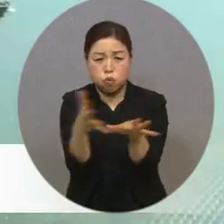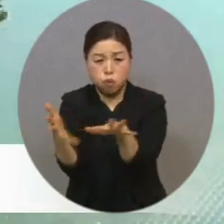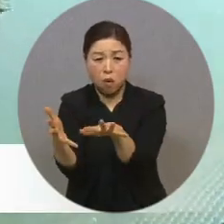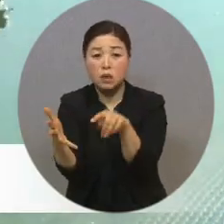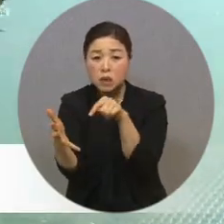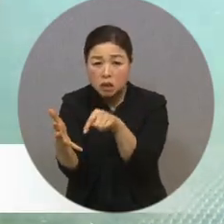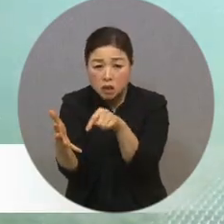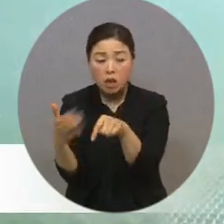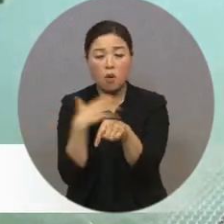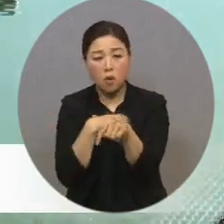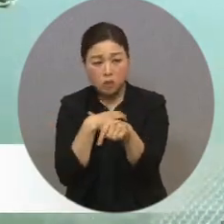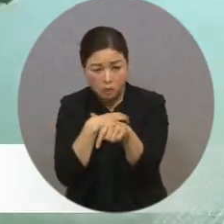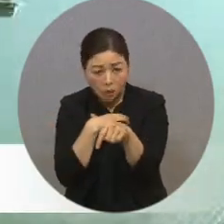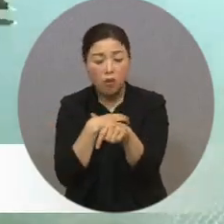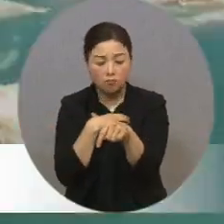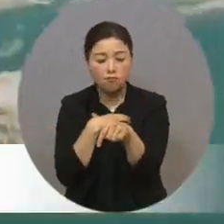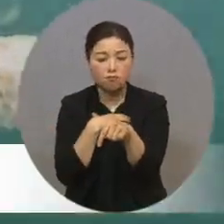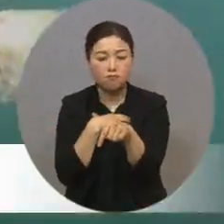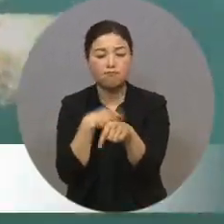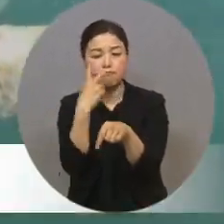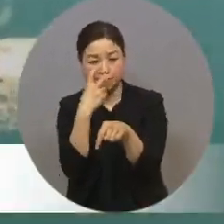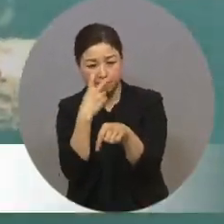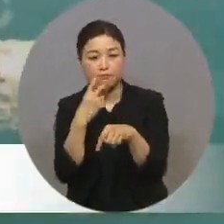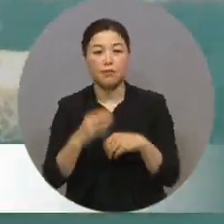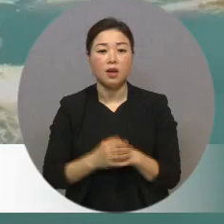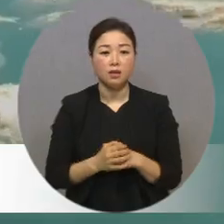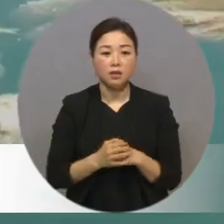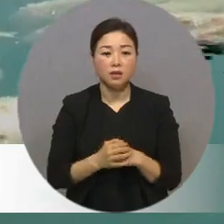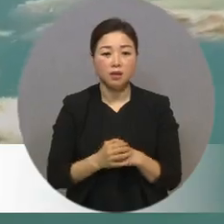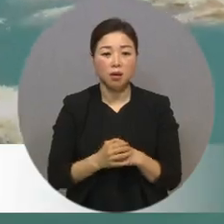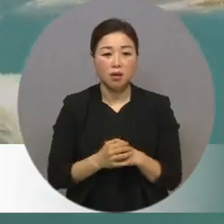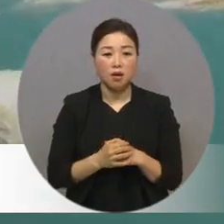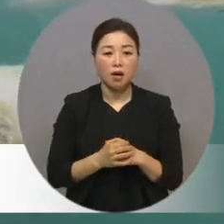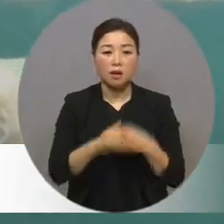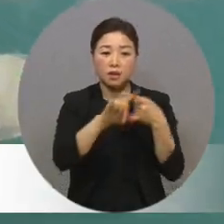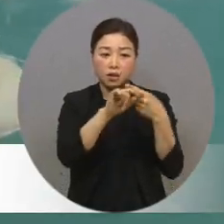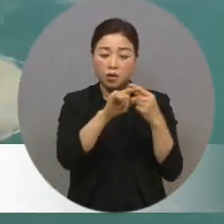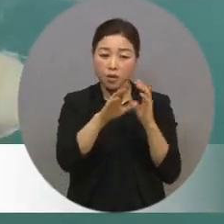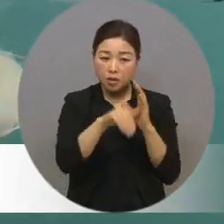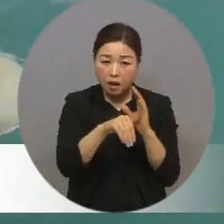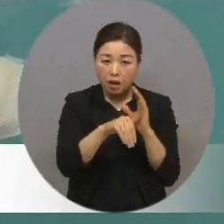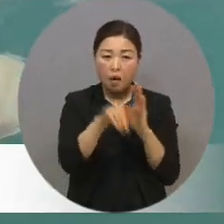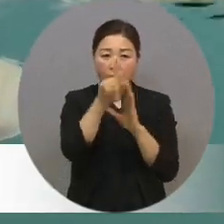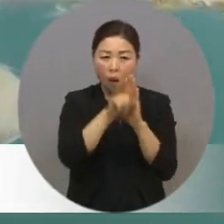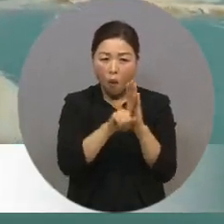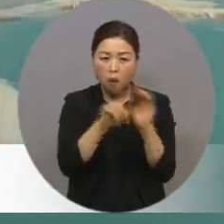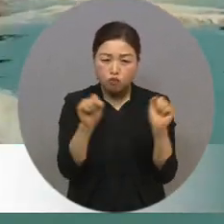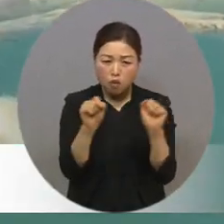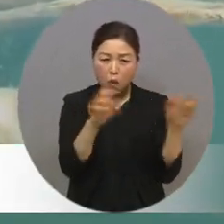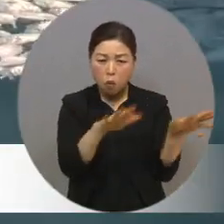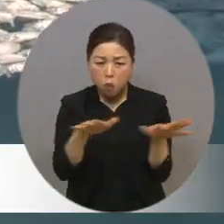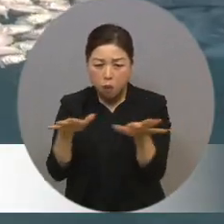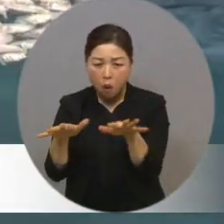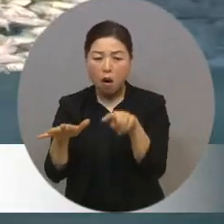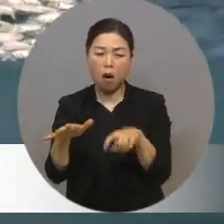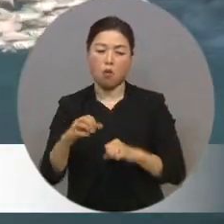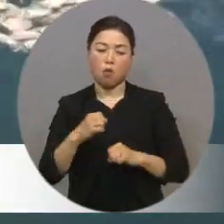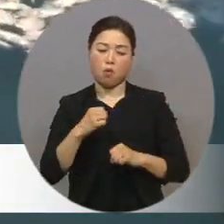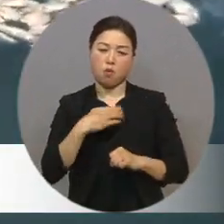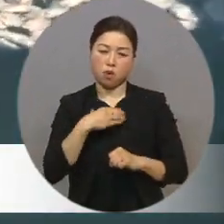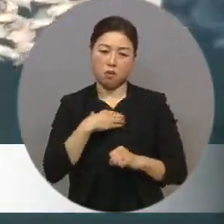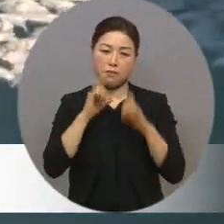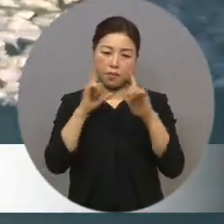저수온으로 인한 어류 폐사가 우려됨에 따라 지난달 서해와 남해 연안에 저수온 주의보를 발령했습니다. 지난해